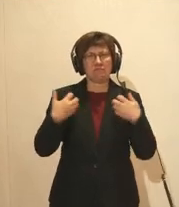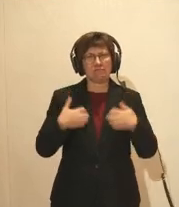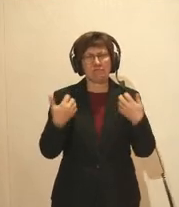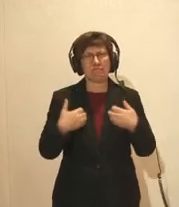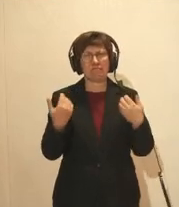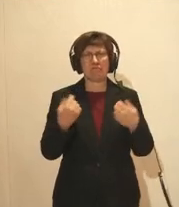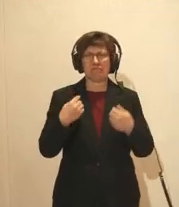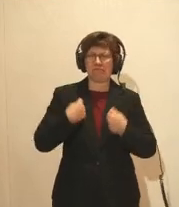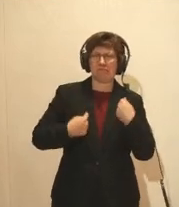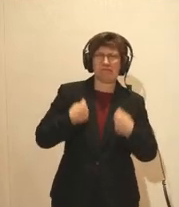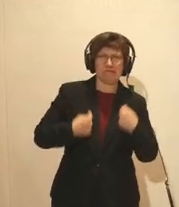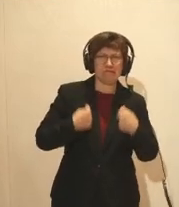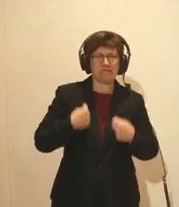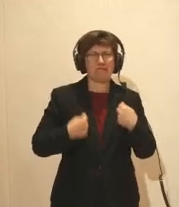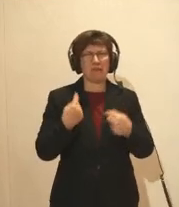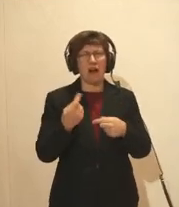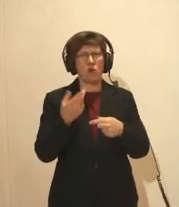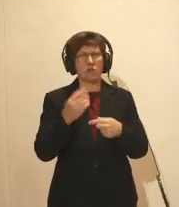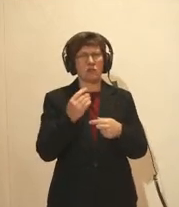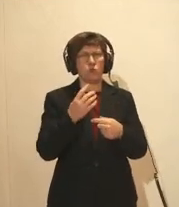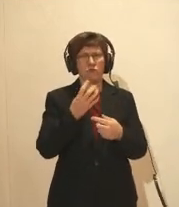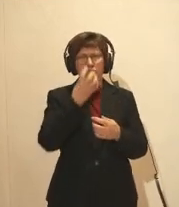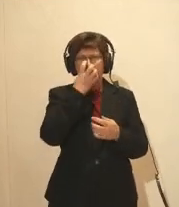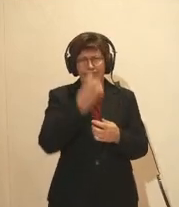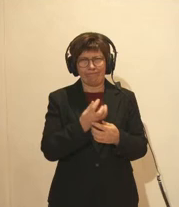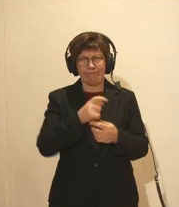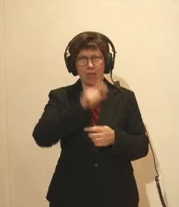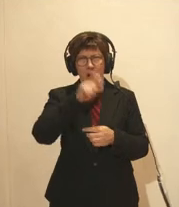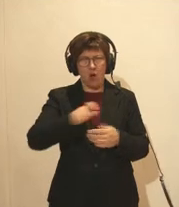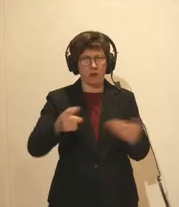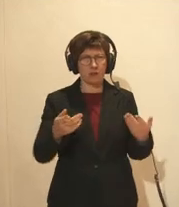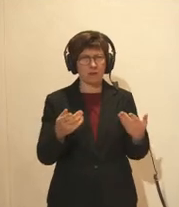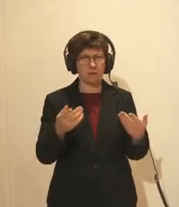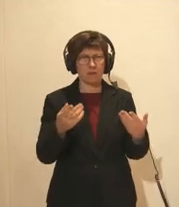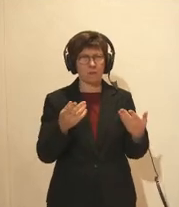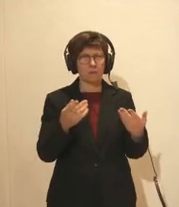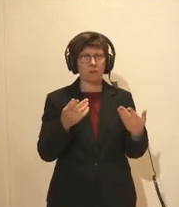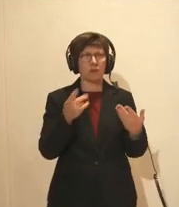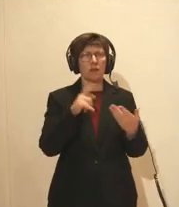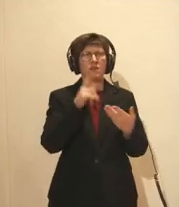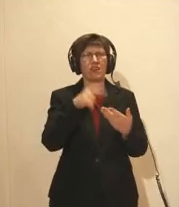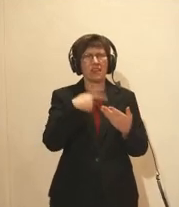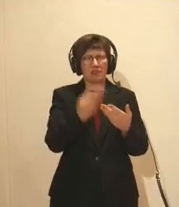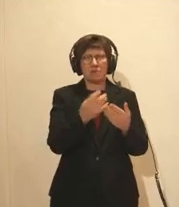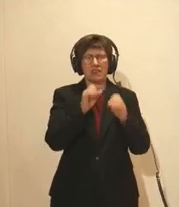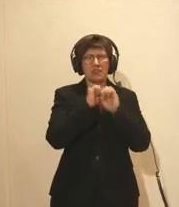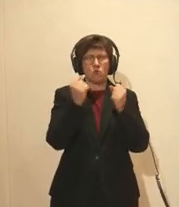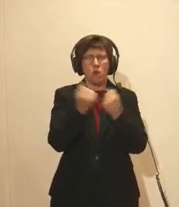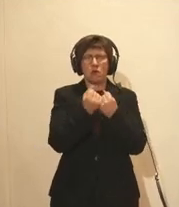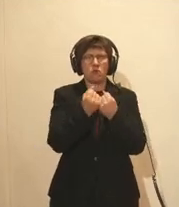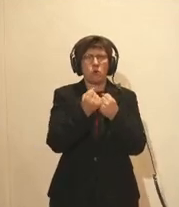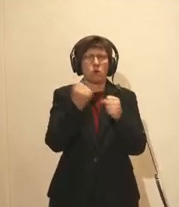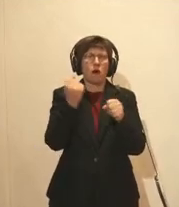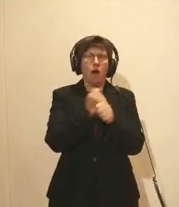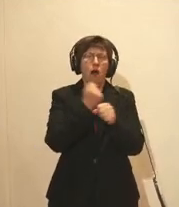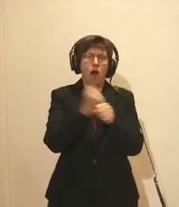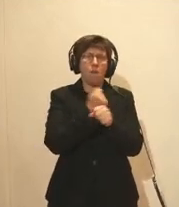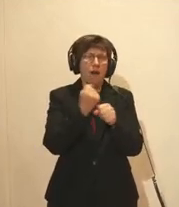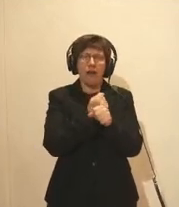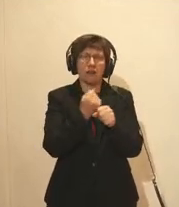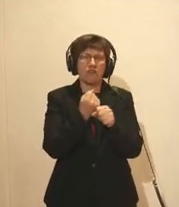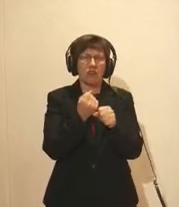anderen herabschauen nicht denn auch die geschafft haben